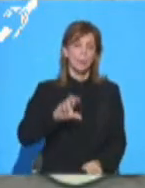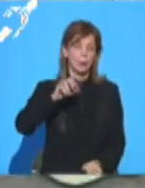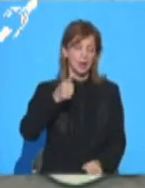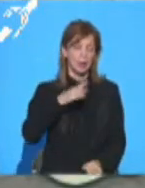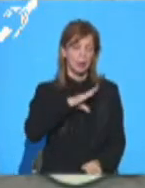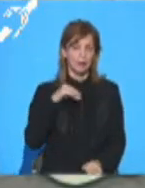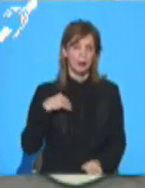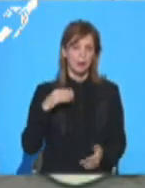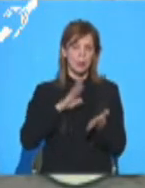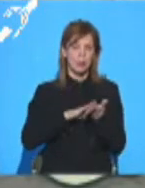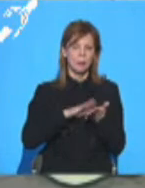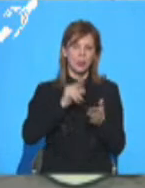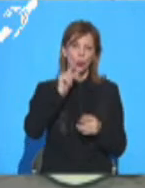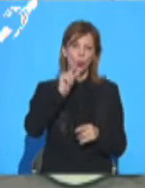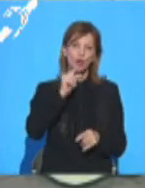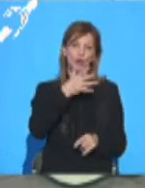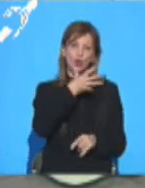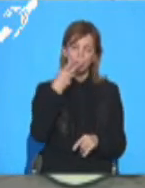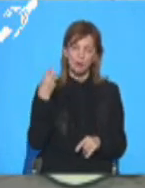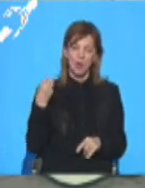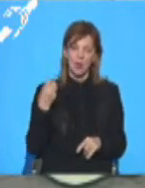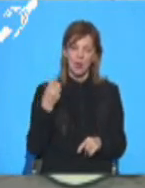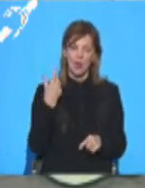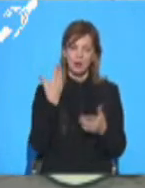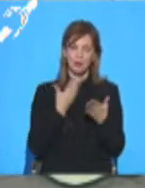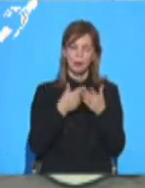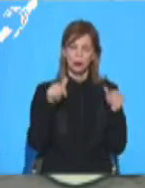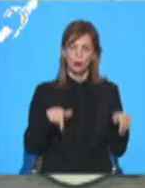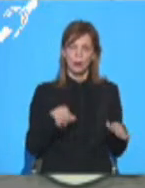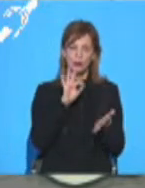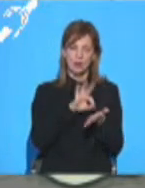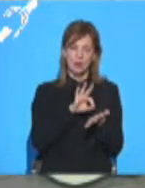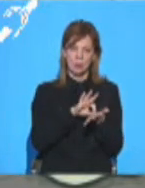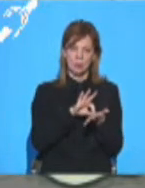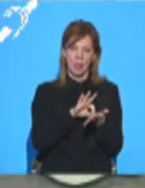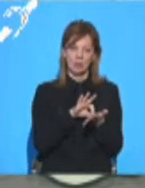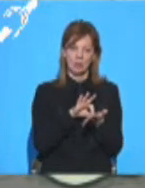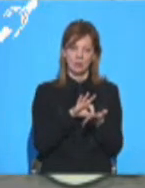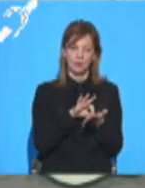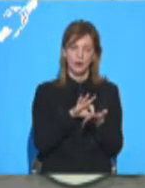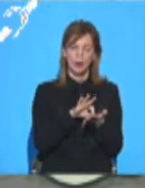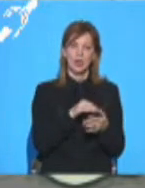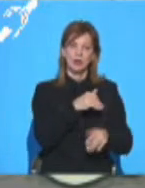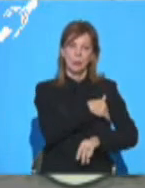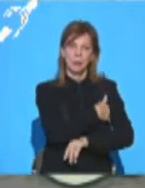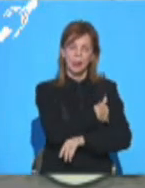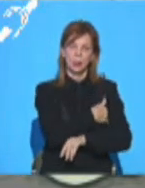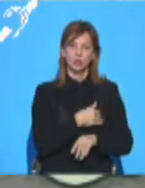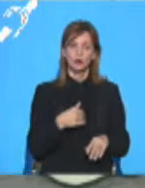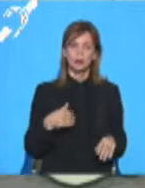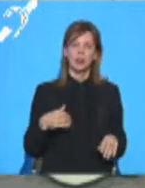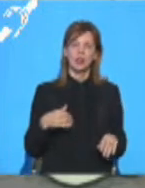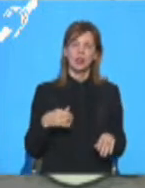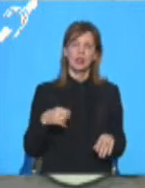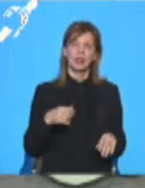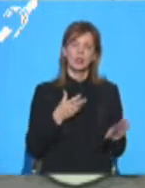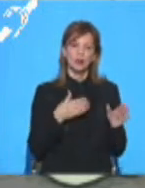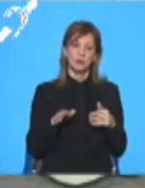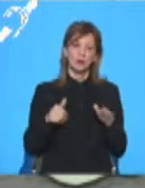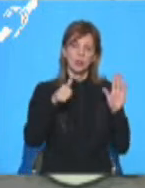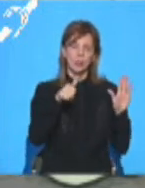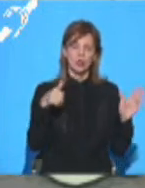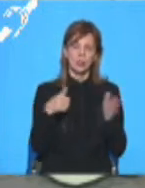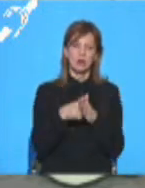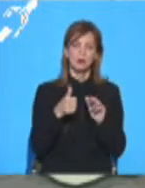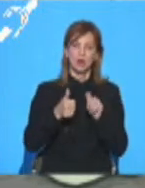Mâine, vremea se menține mai caldă decât normalul termic al datei calendaristice în cea mai mare parte a regiunii. Temperaturile maxime vor fi cuprinse între 6